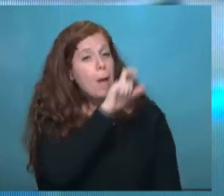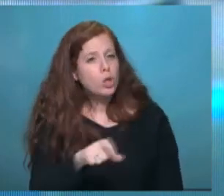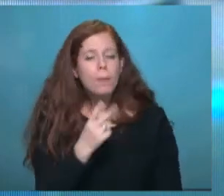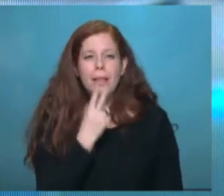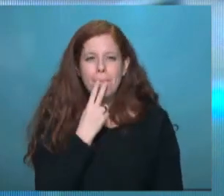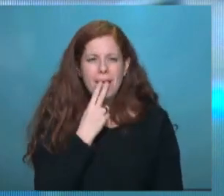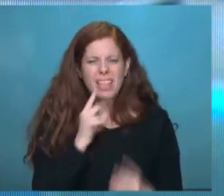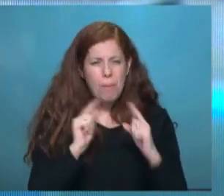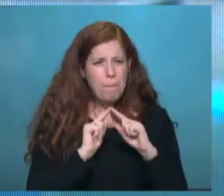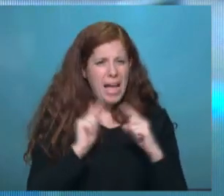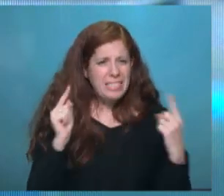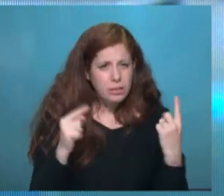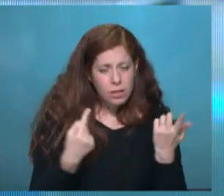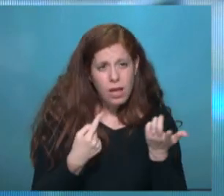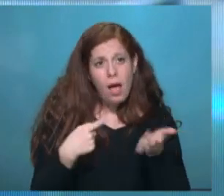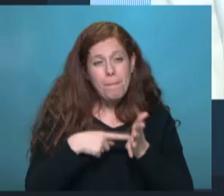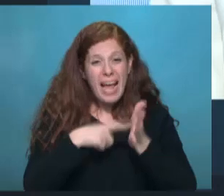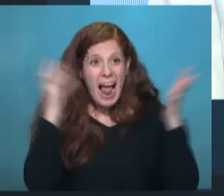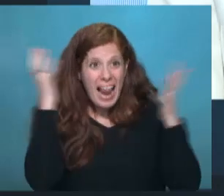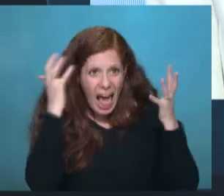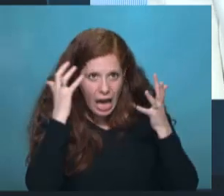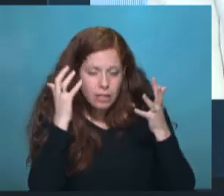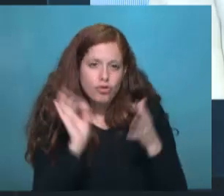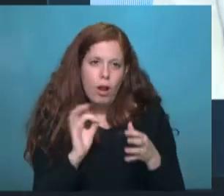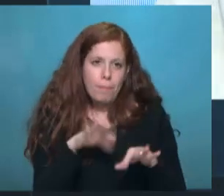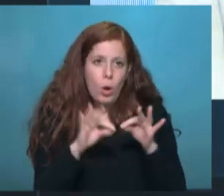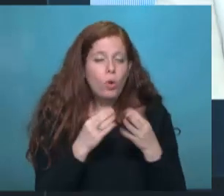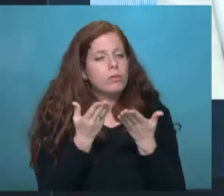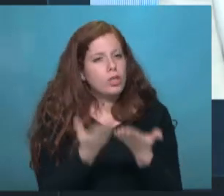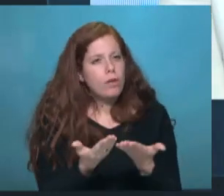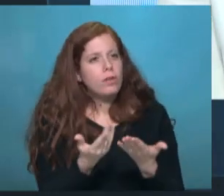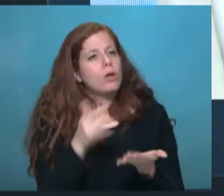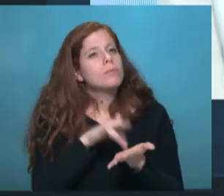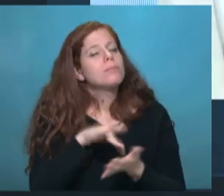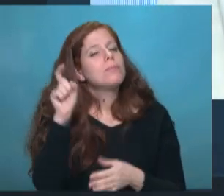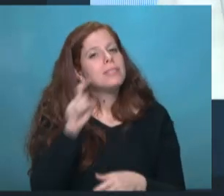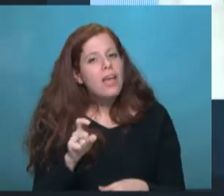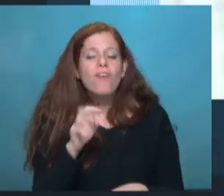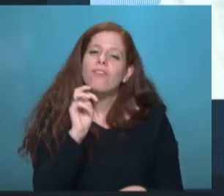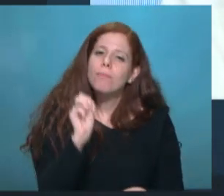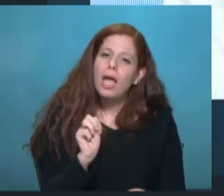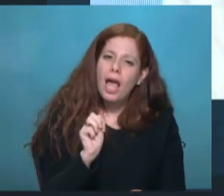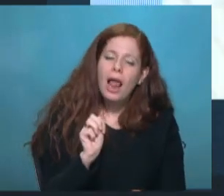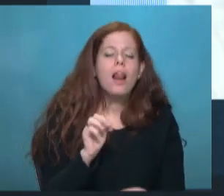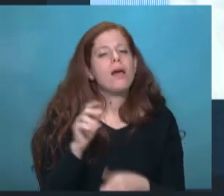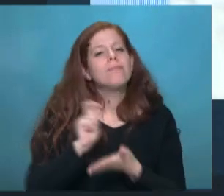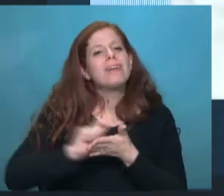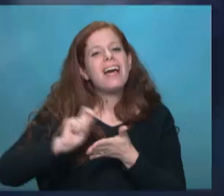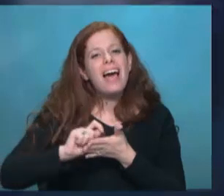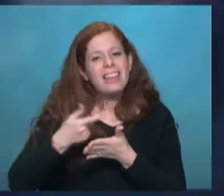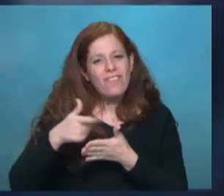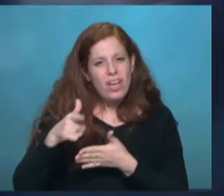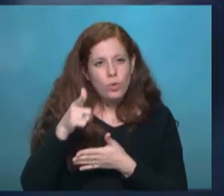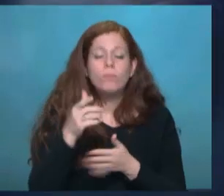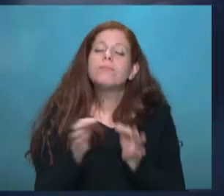בהזיה בשל לחץ הבחירות, ובעניין הזה אנחנו איתכם, זאב קם כתבנו בכנסת ומיכאל שמש כתבנו הפוליטי, ותחילה